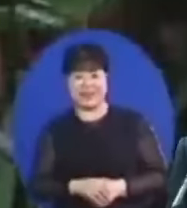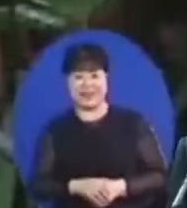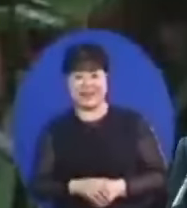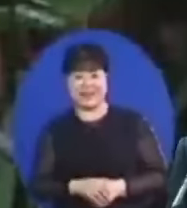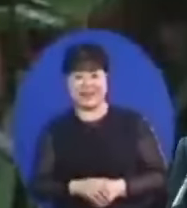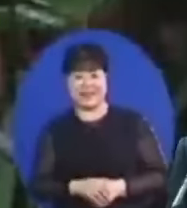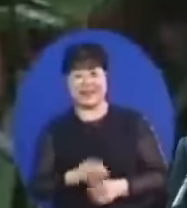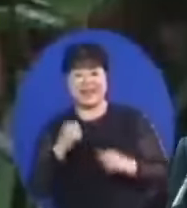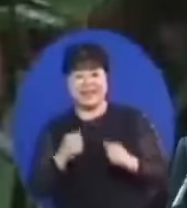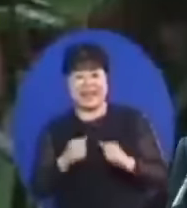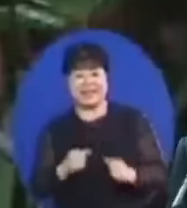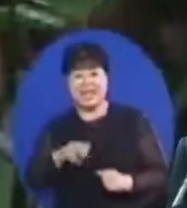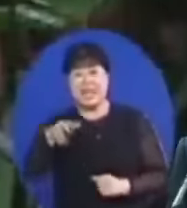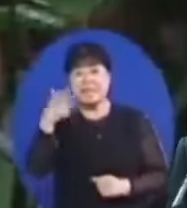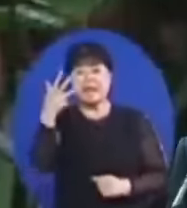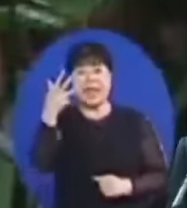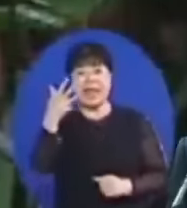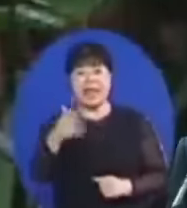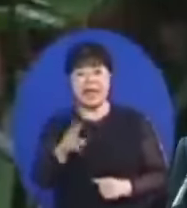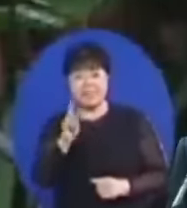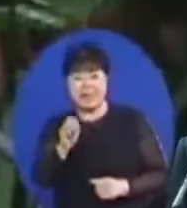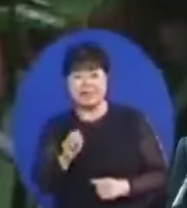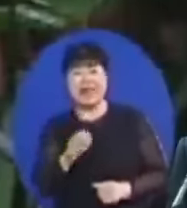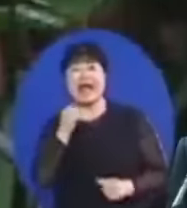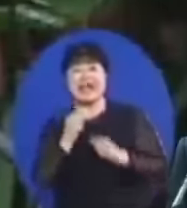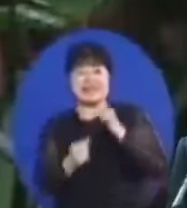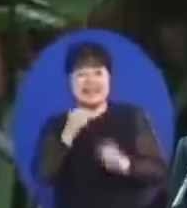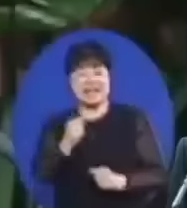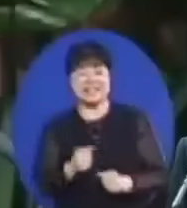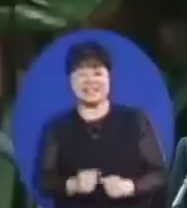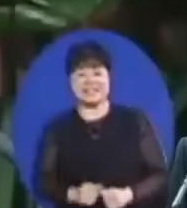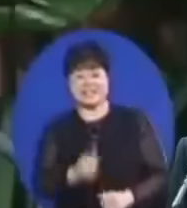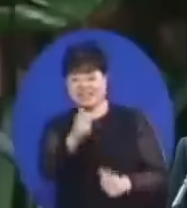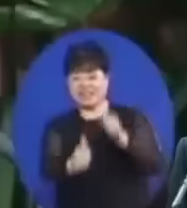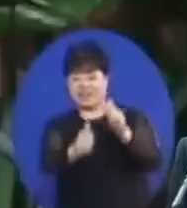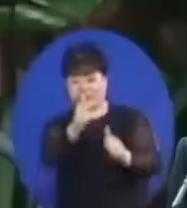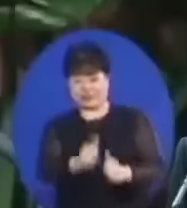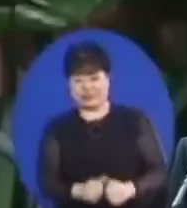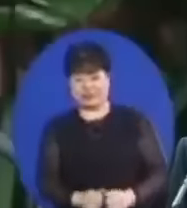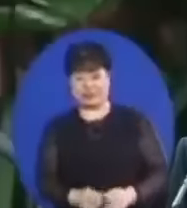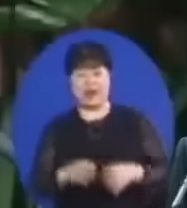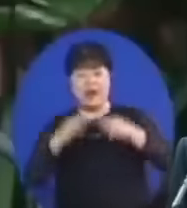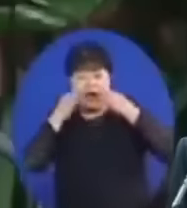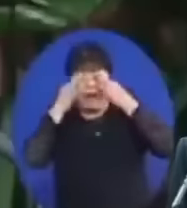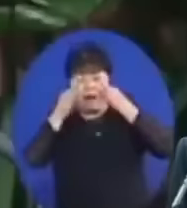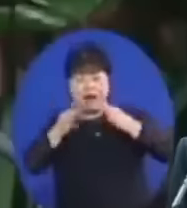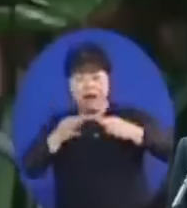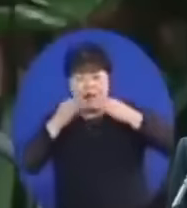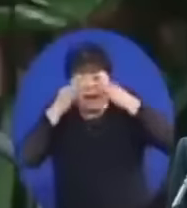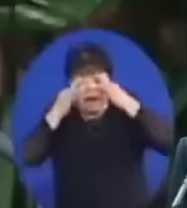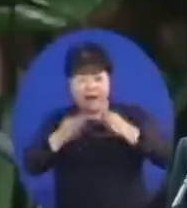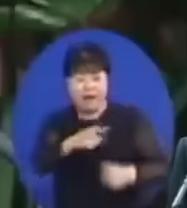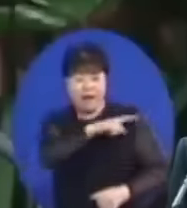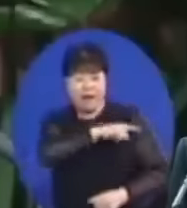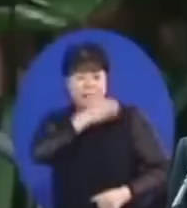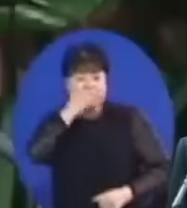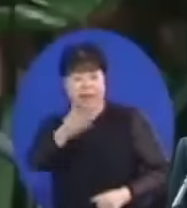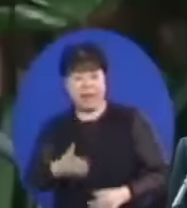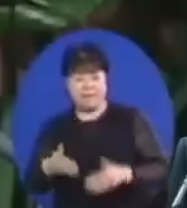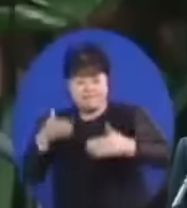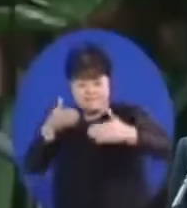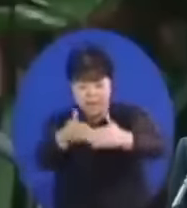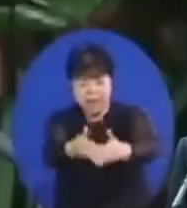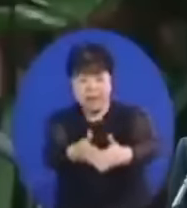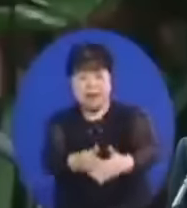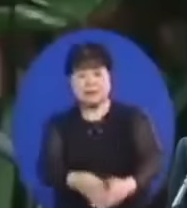800m 선수였습니다. 800m는 100m 경주하듯이 전력을 기울여 뛰어야 되는 것입니다. 결승점에 도달하게